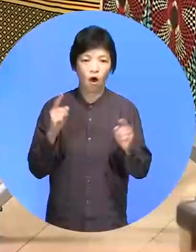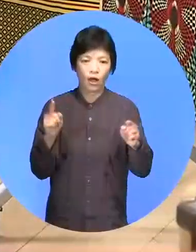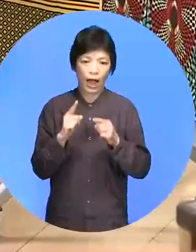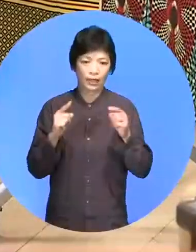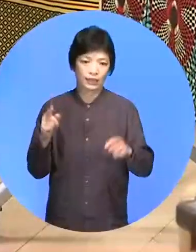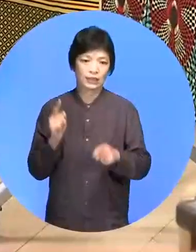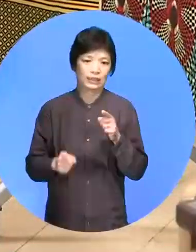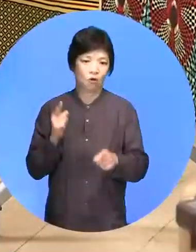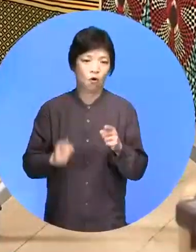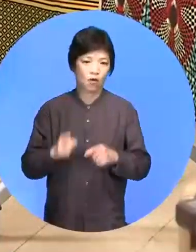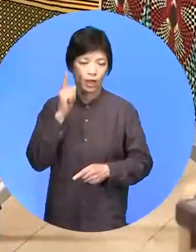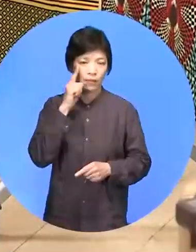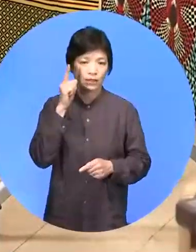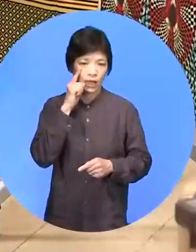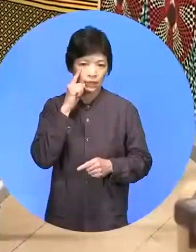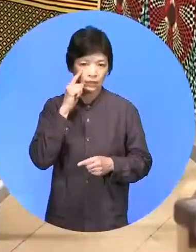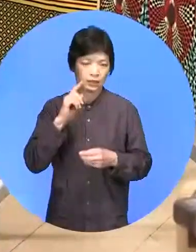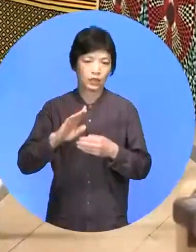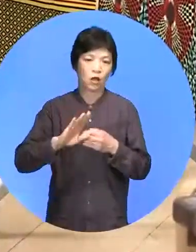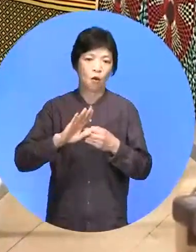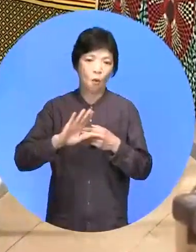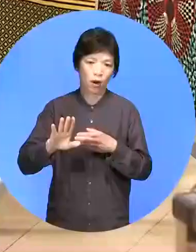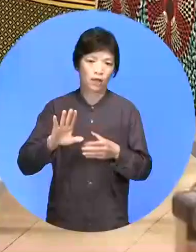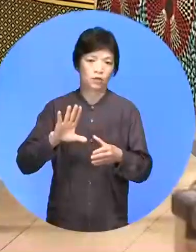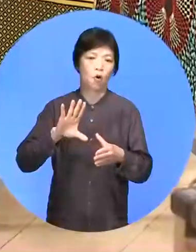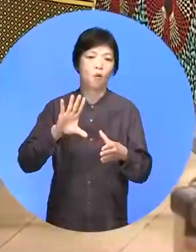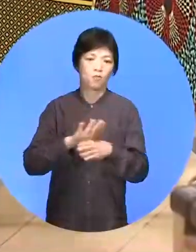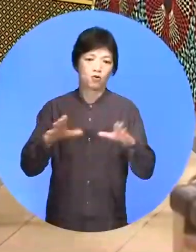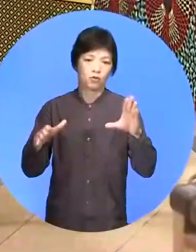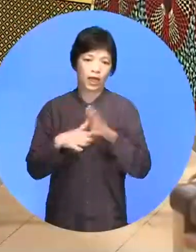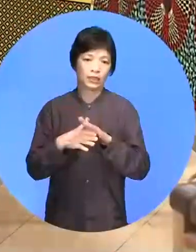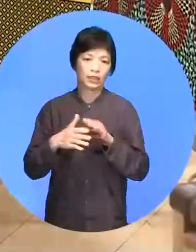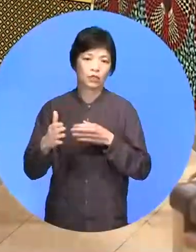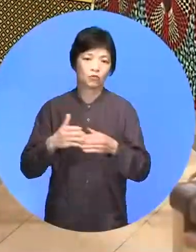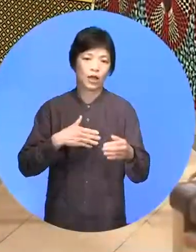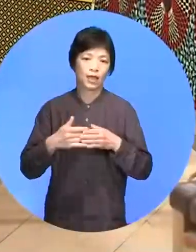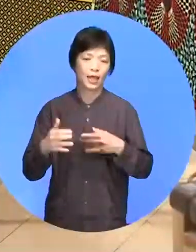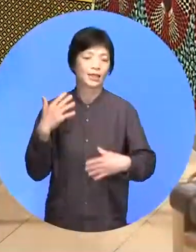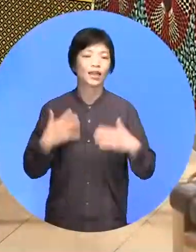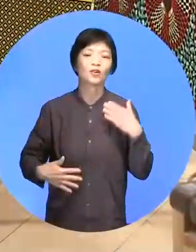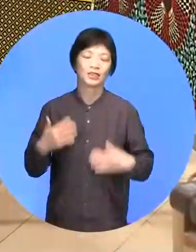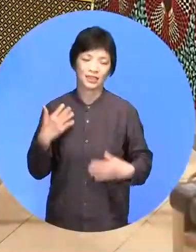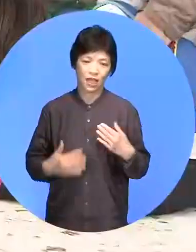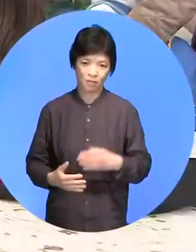る催しが行われ、来場者は異文化に触れ楽しんでいました。